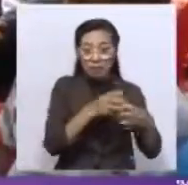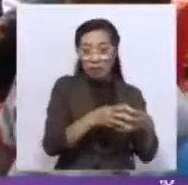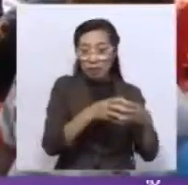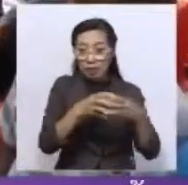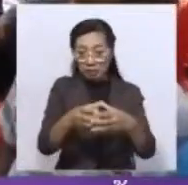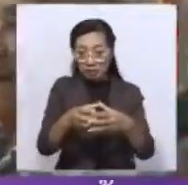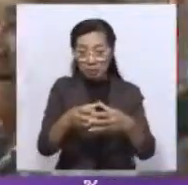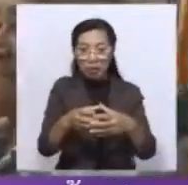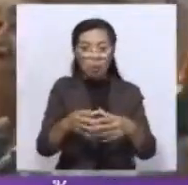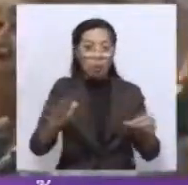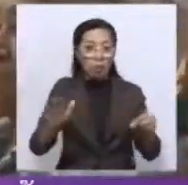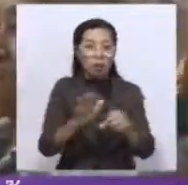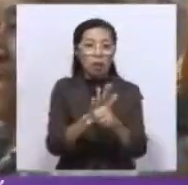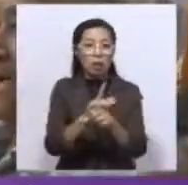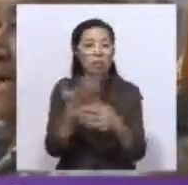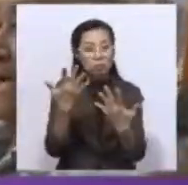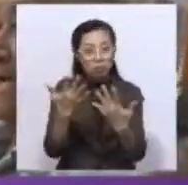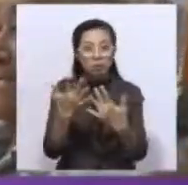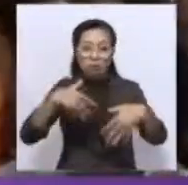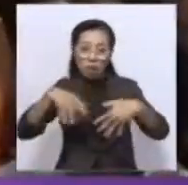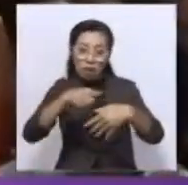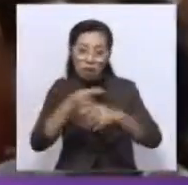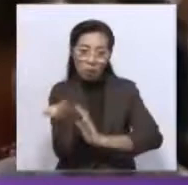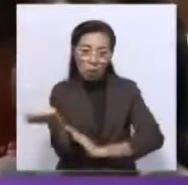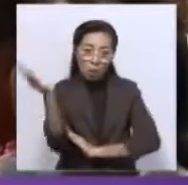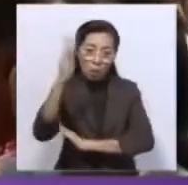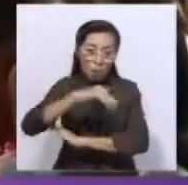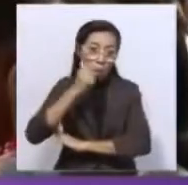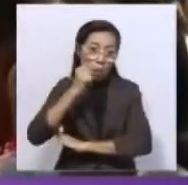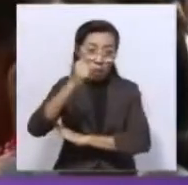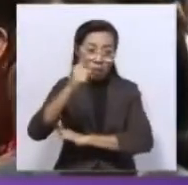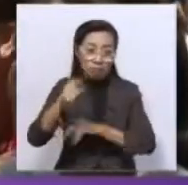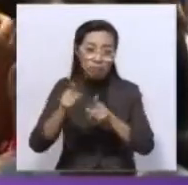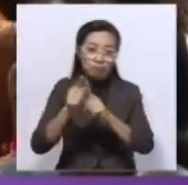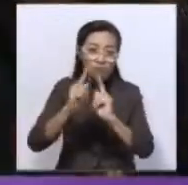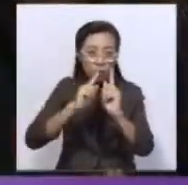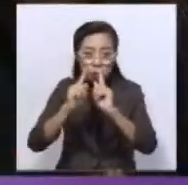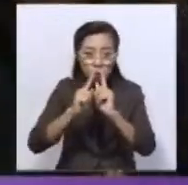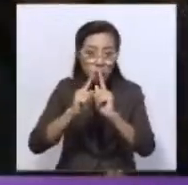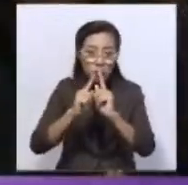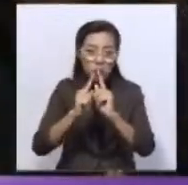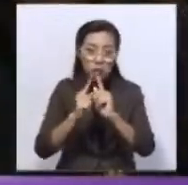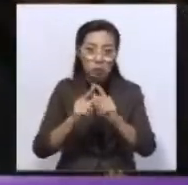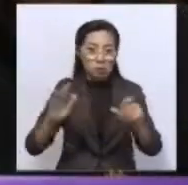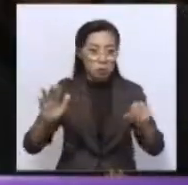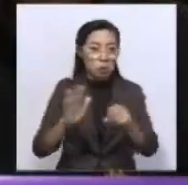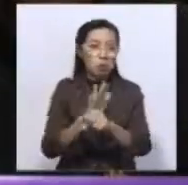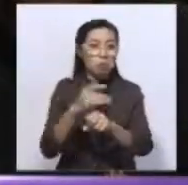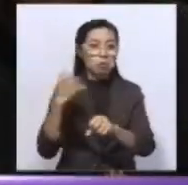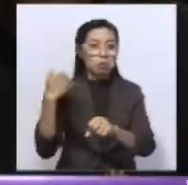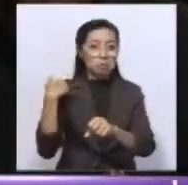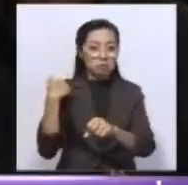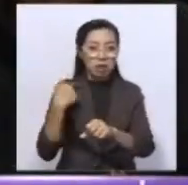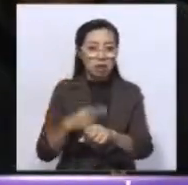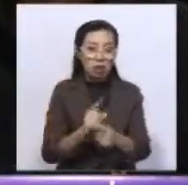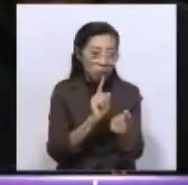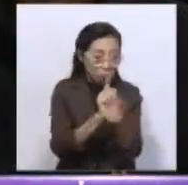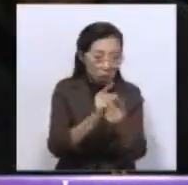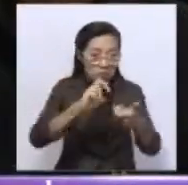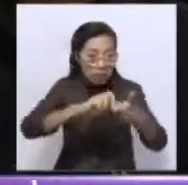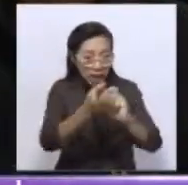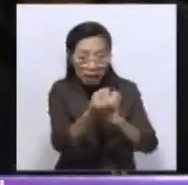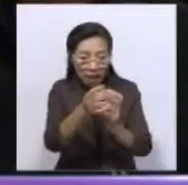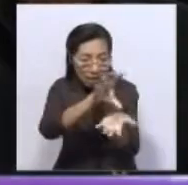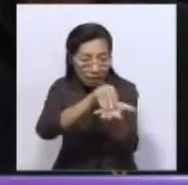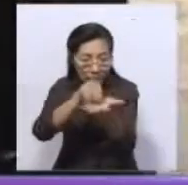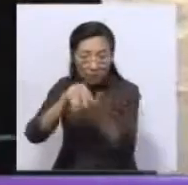ถือว่าเต็มทีมใช้เวลาในหนึ่งวันที่อยู่กับชุมชนให้คุ้มค่าให้คุ้มค่าเข้าไปดูปัญหาทุกอย่าง